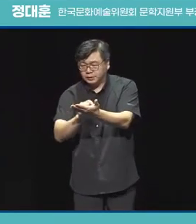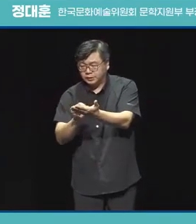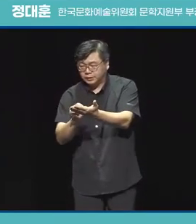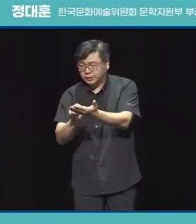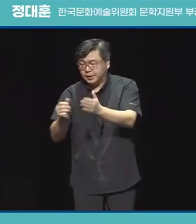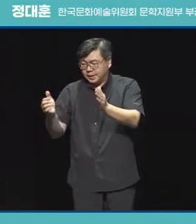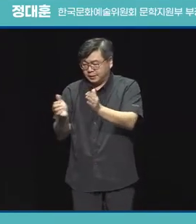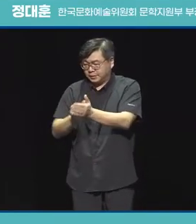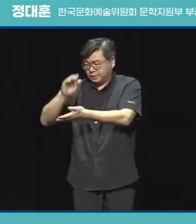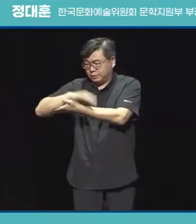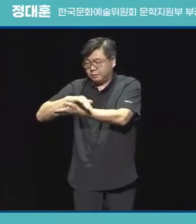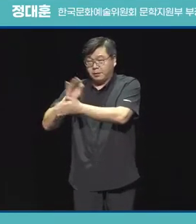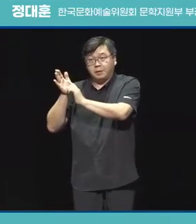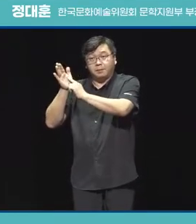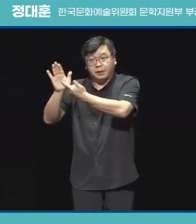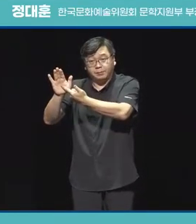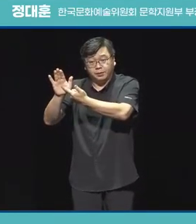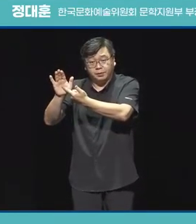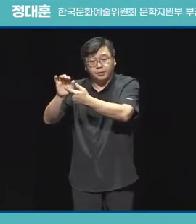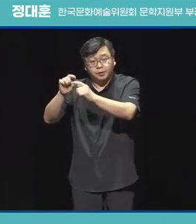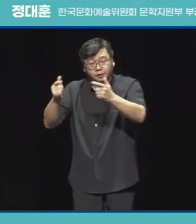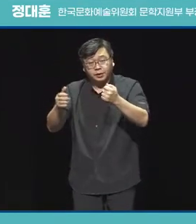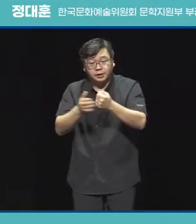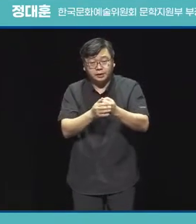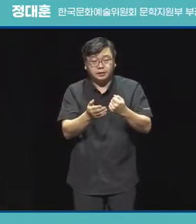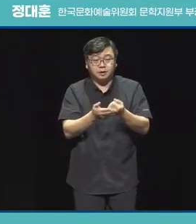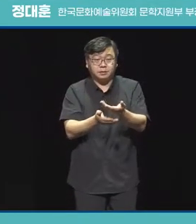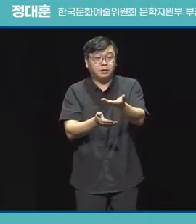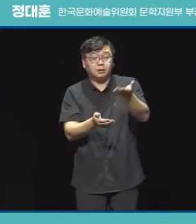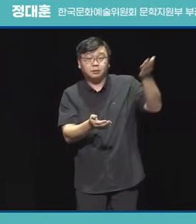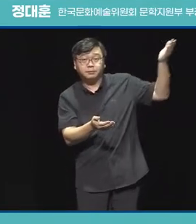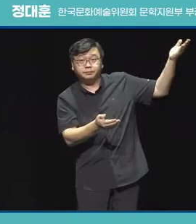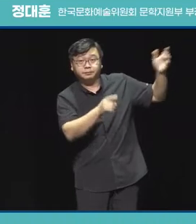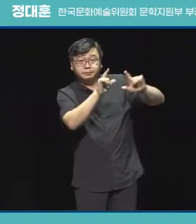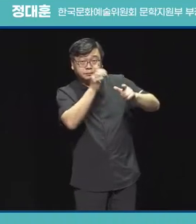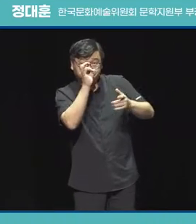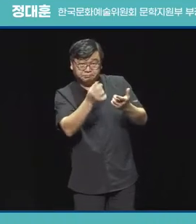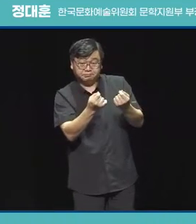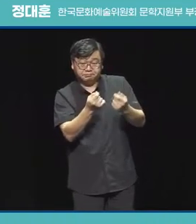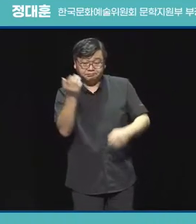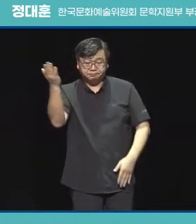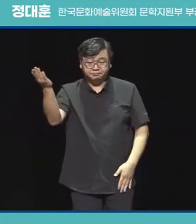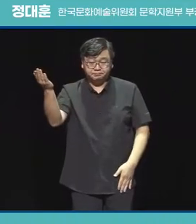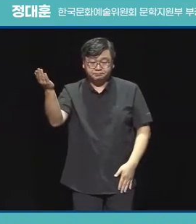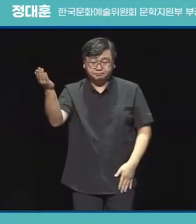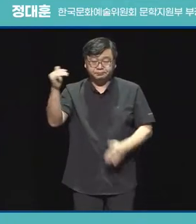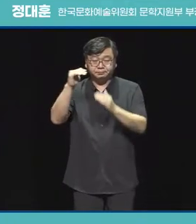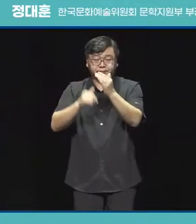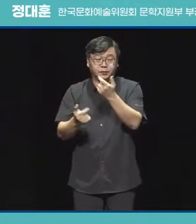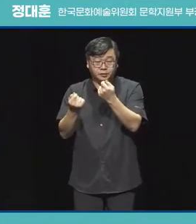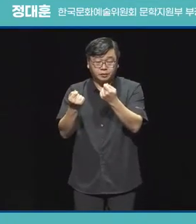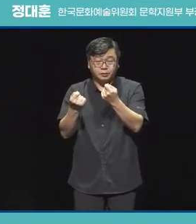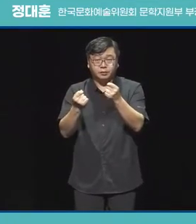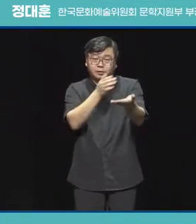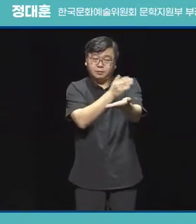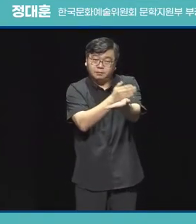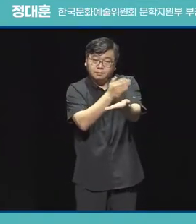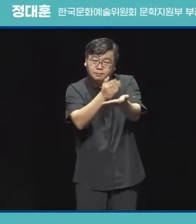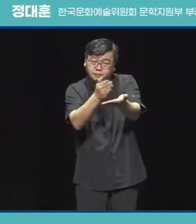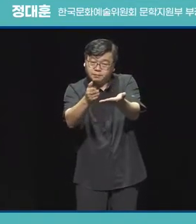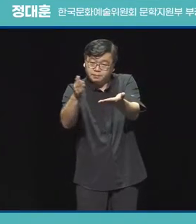각 단계별로 지금 자료에 보시는 바와 같이 문학 사업의 그 세부 사업들이 배치되어 있습니다.